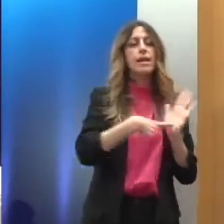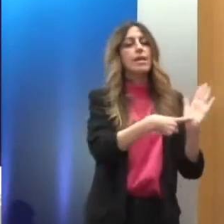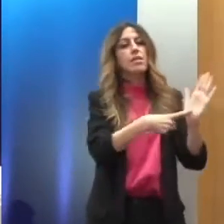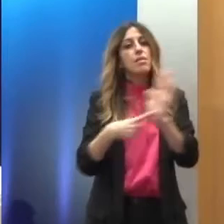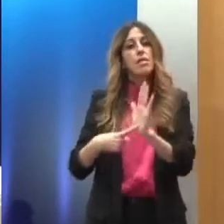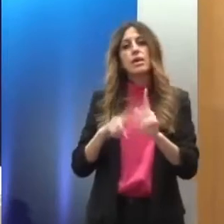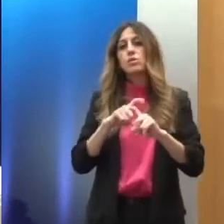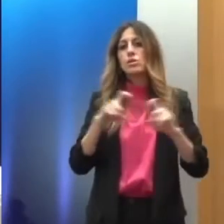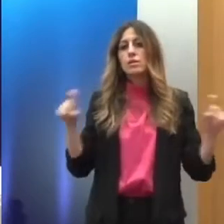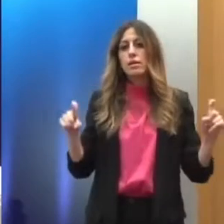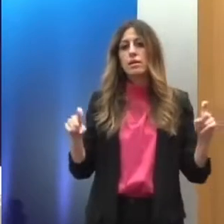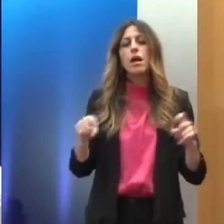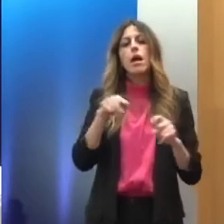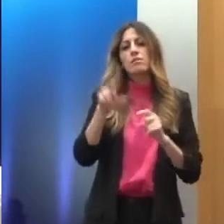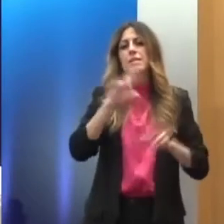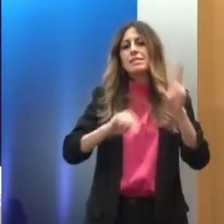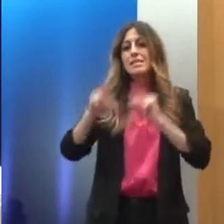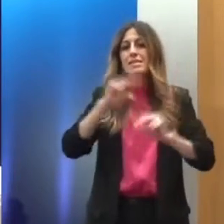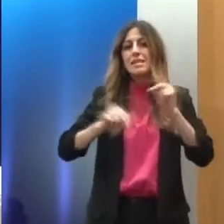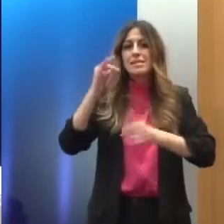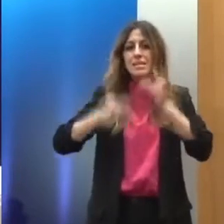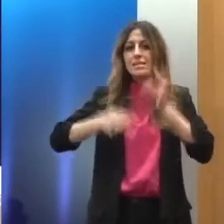πώς γίνονται αυτές οι συζητήσεις